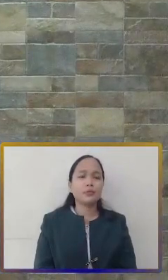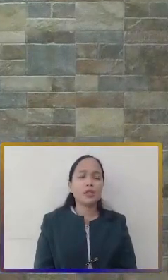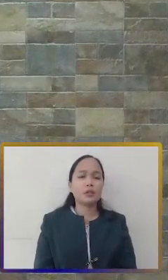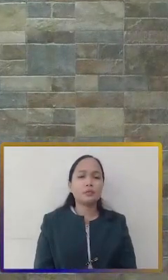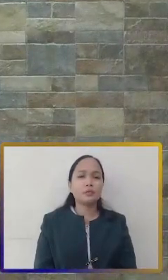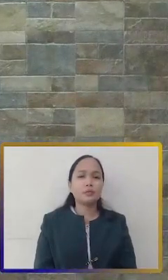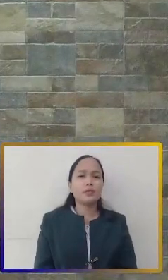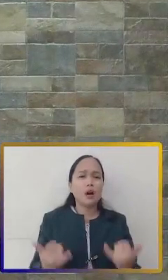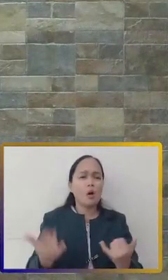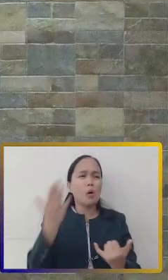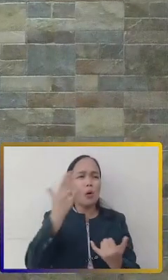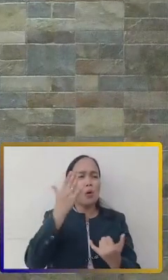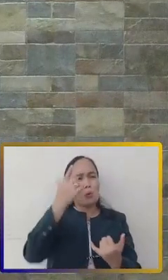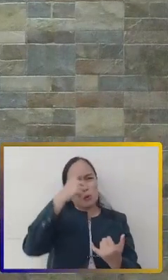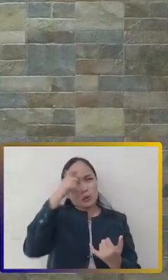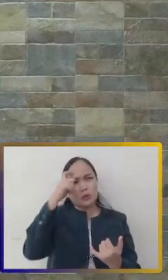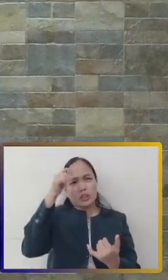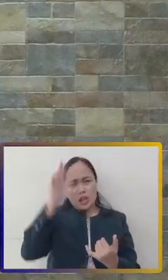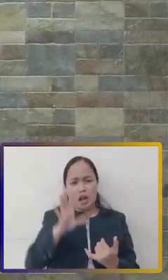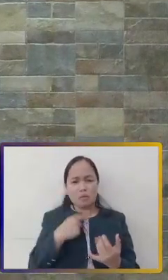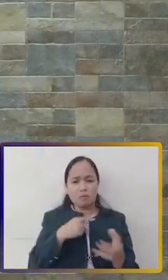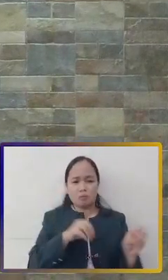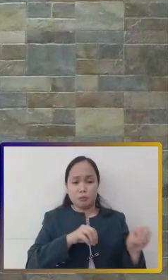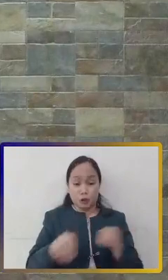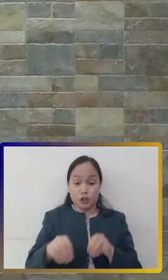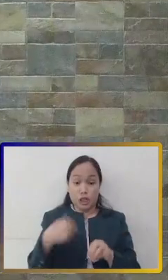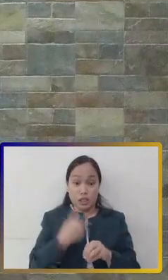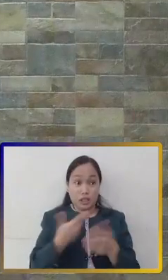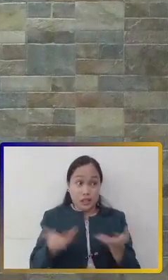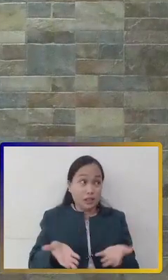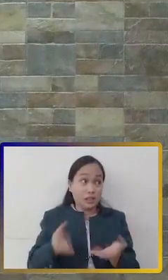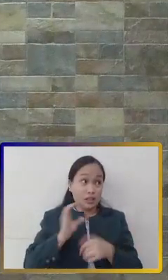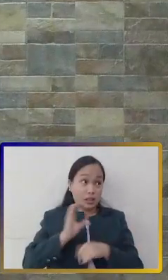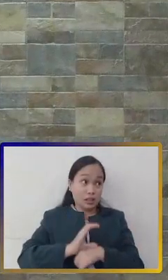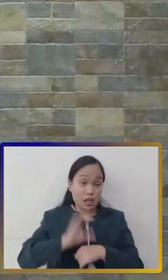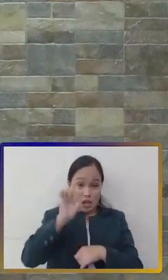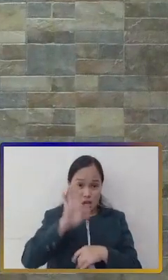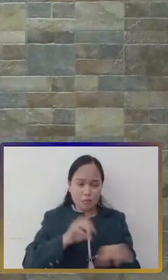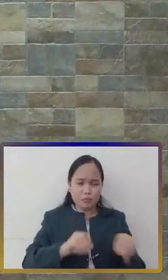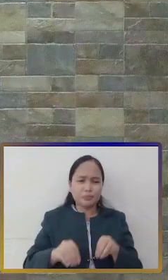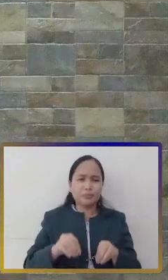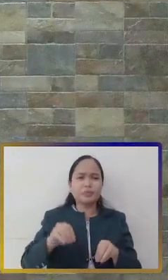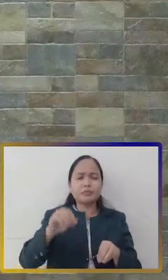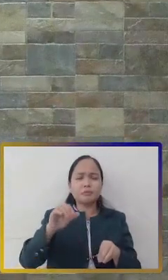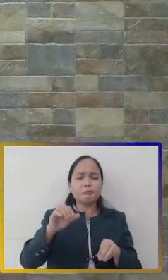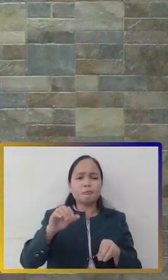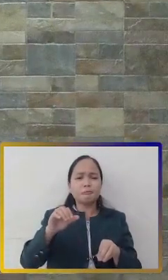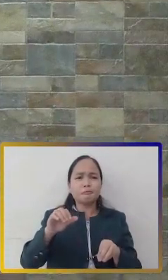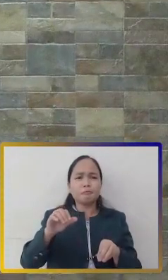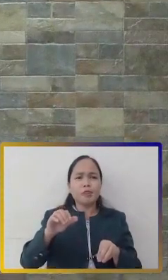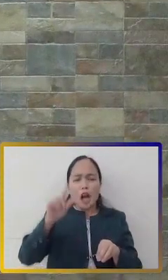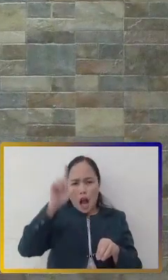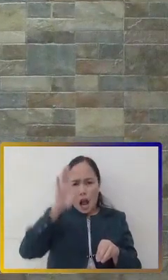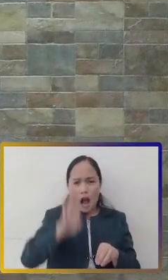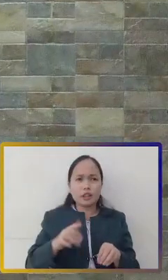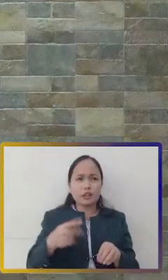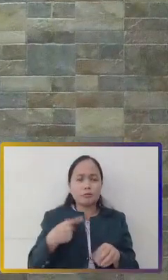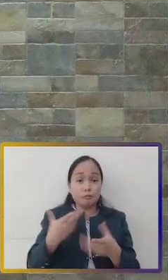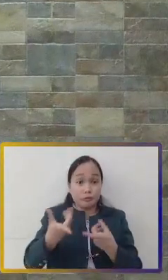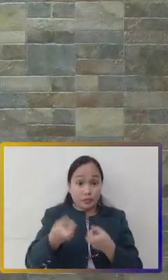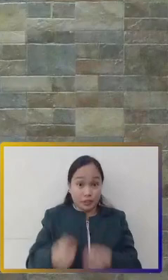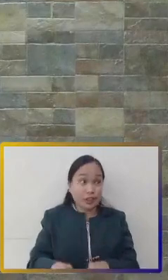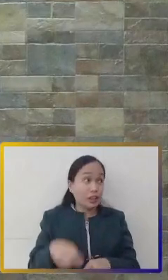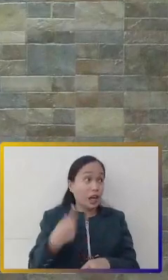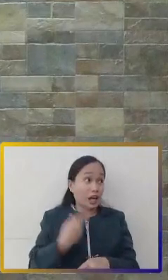since pinagkatiwalaan tayo, nilagay po tayo sa isang simbahan at pinagkatiwalaan tayo ng Diyos. Pinagkatiwalaan tayo ng Diyos